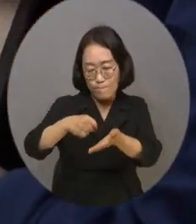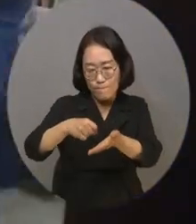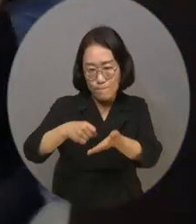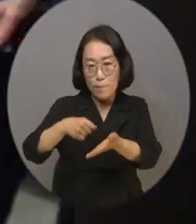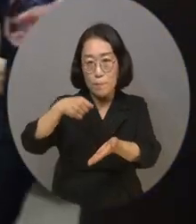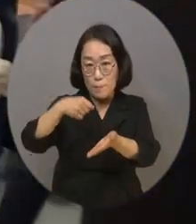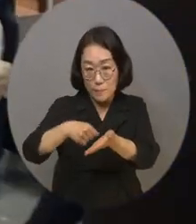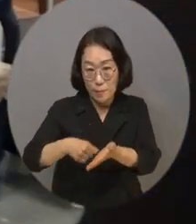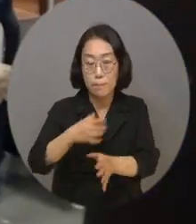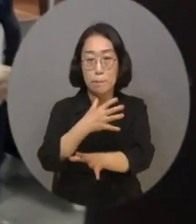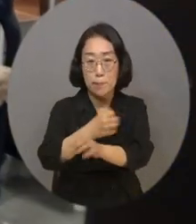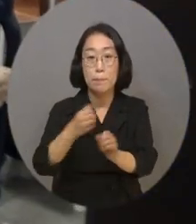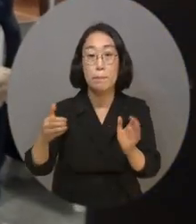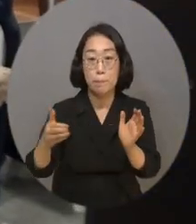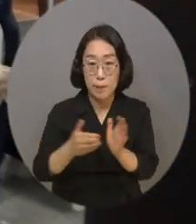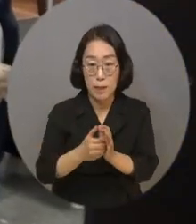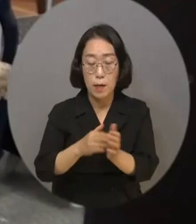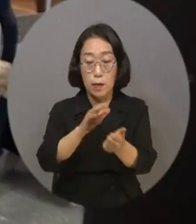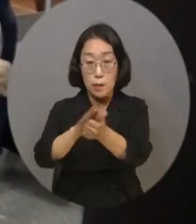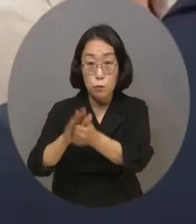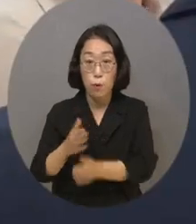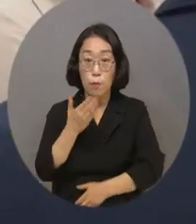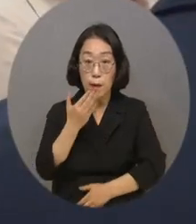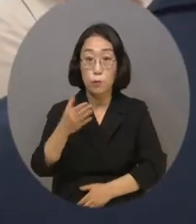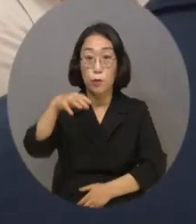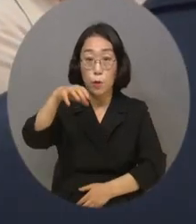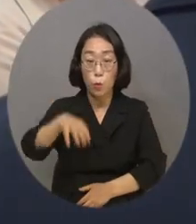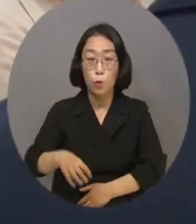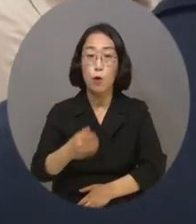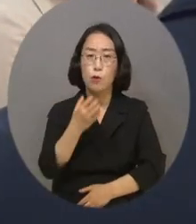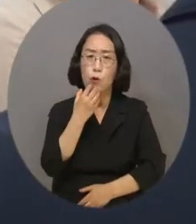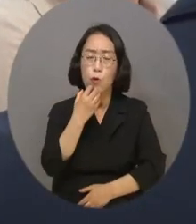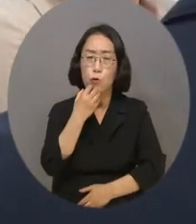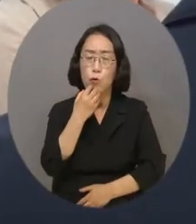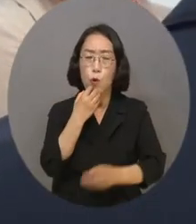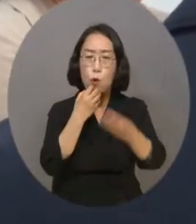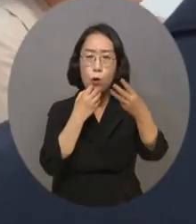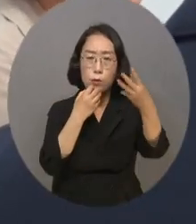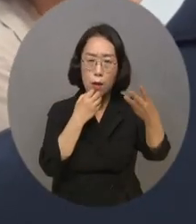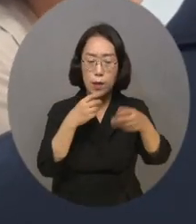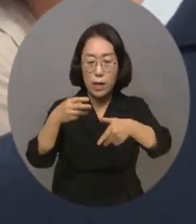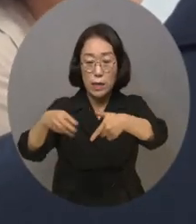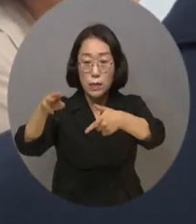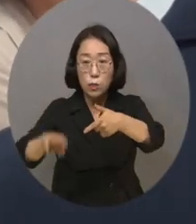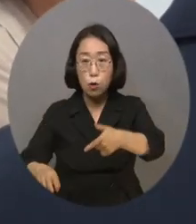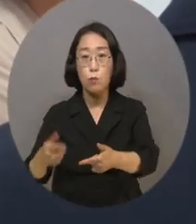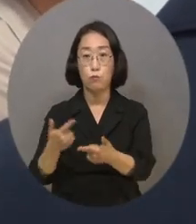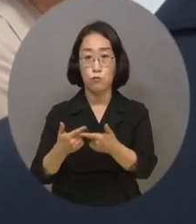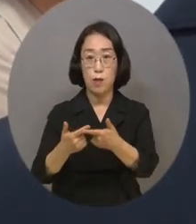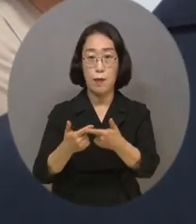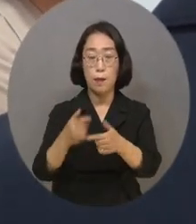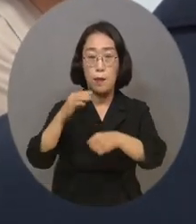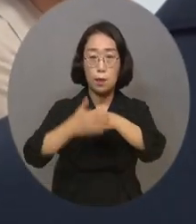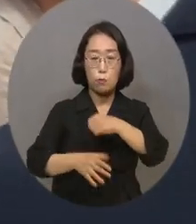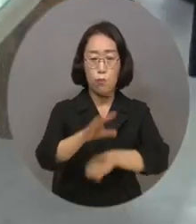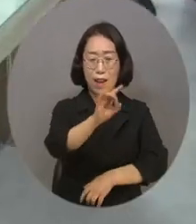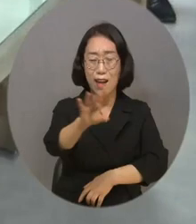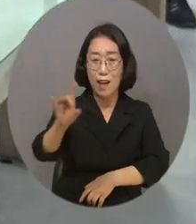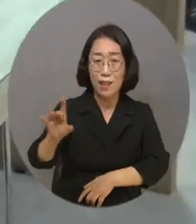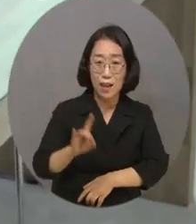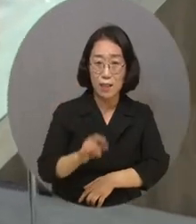진행했습니다. 여성 노숙인 전담 지원이 가능한 곳은 서울 3개소, 인천, 부산, 대구의 각